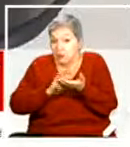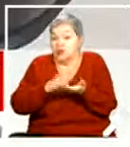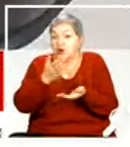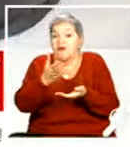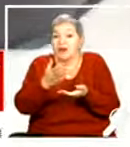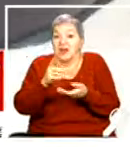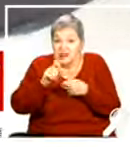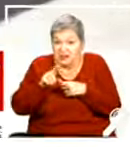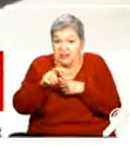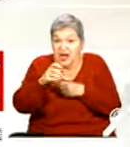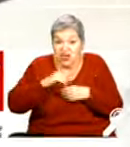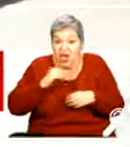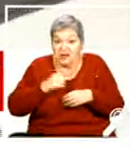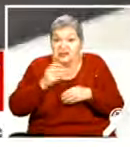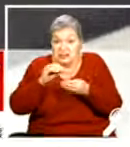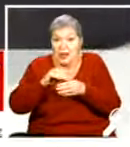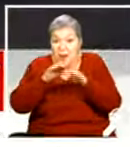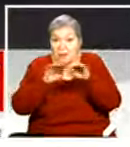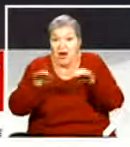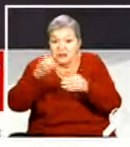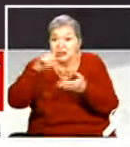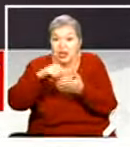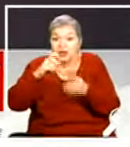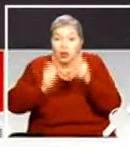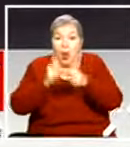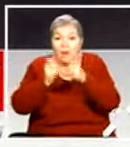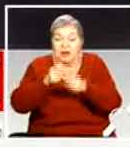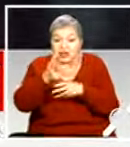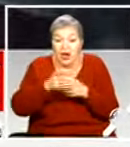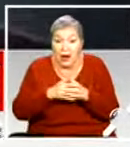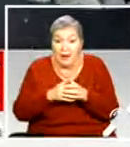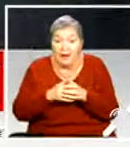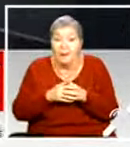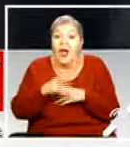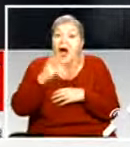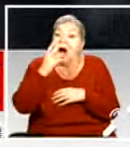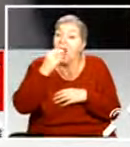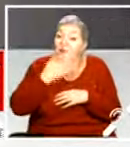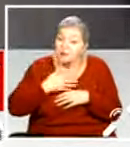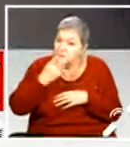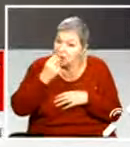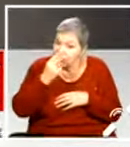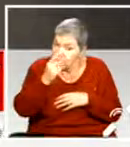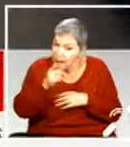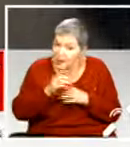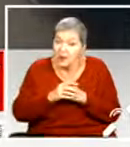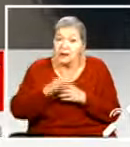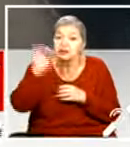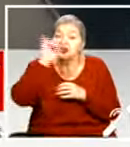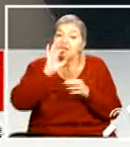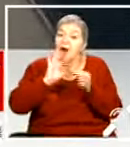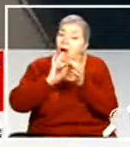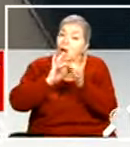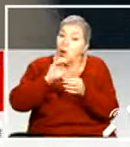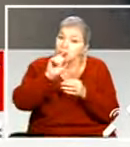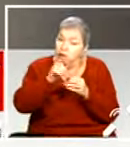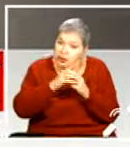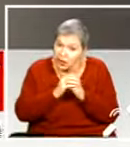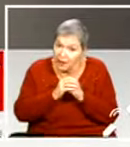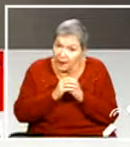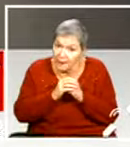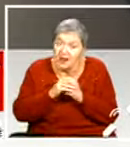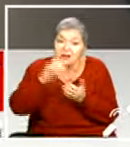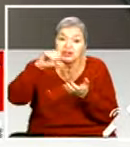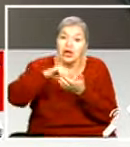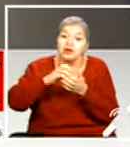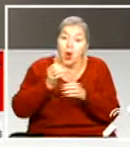aceste insecte chiar există în centrul comercial. Ulterior a cerut să vorbească de altfel cu cineva din conducerea